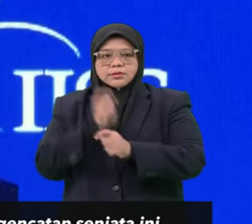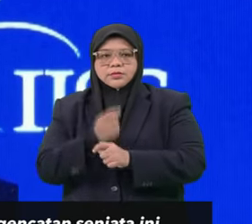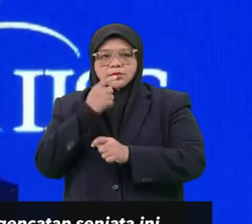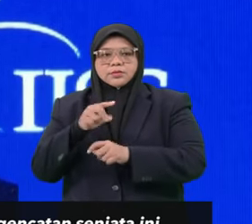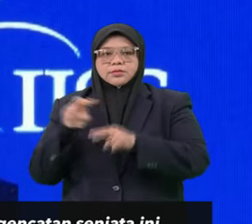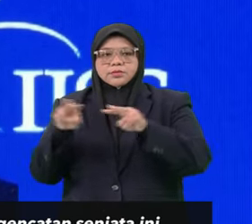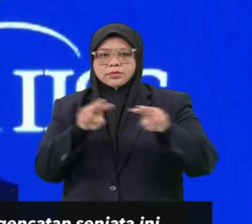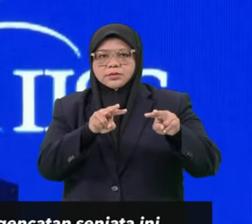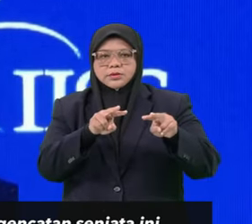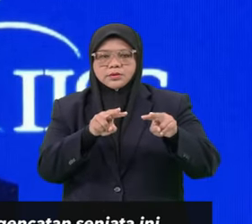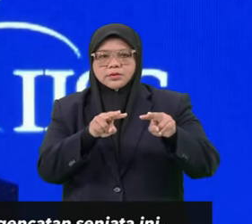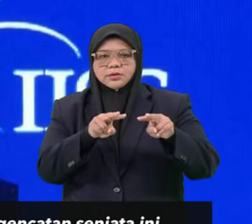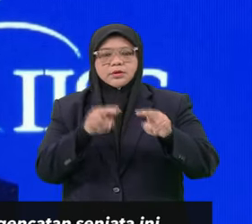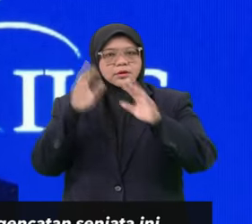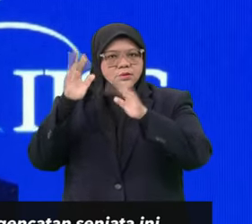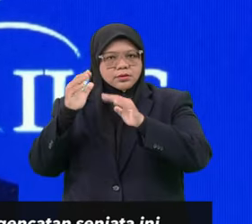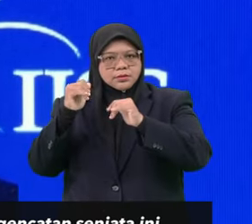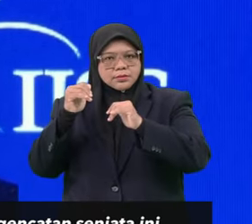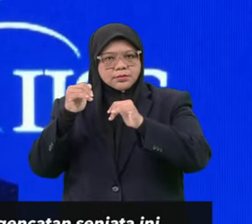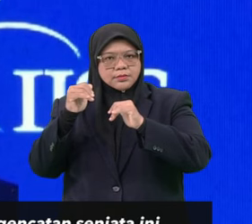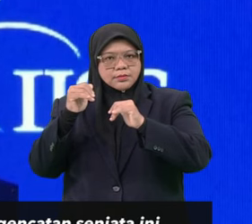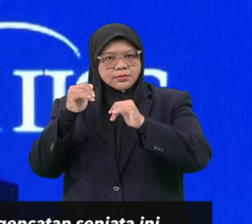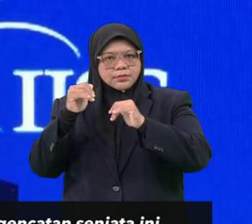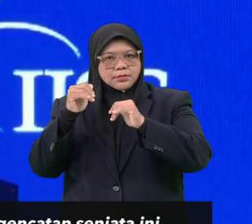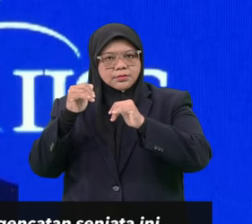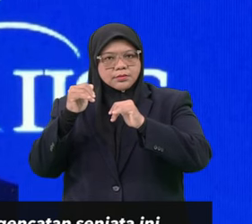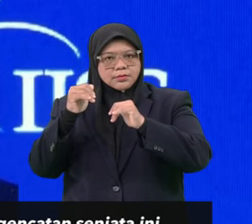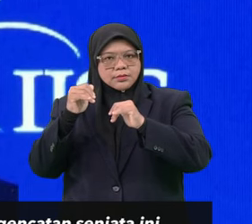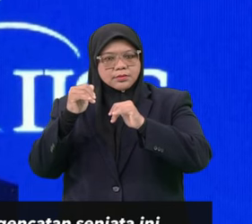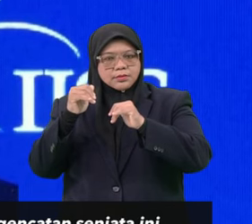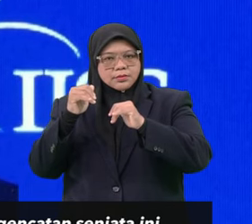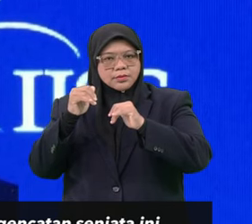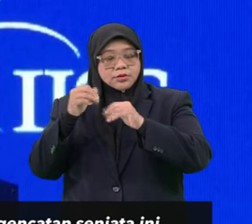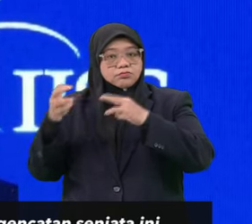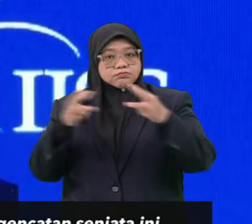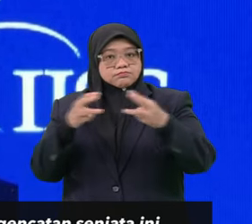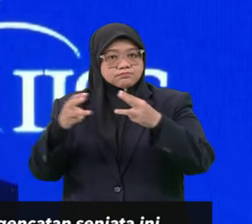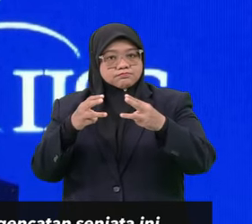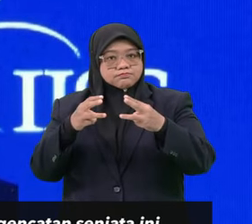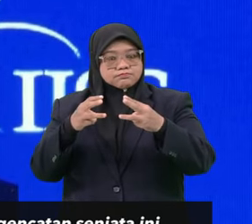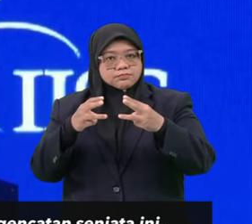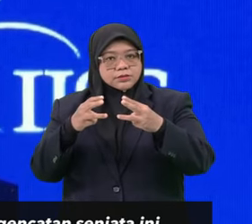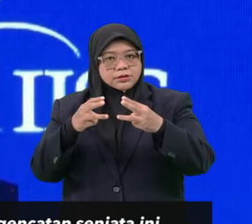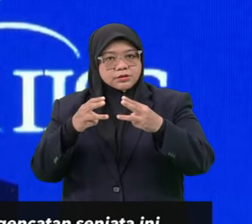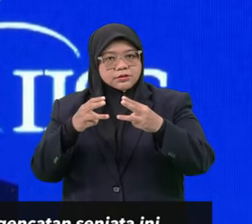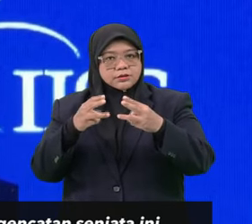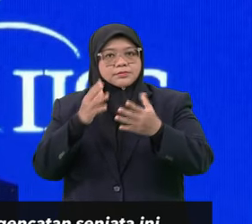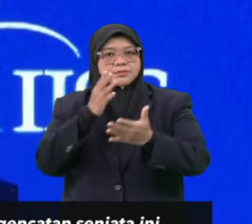forces to maintain and